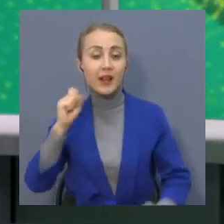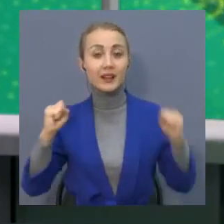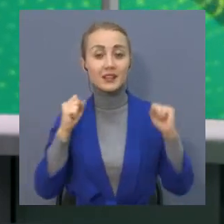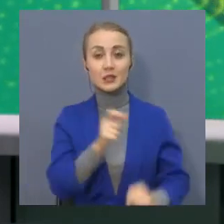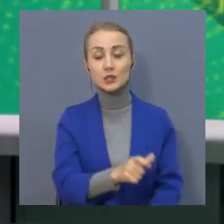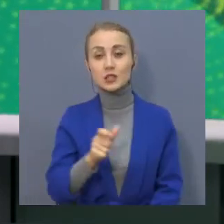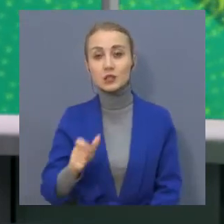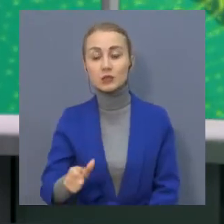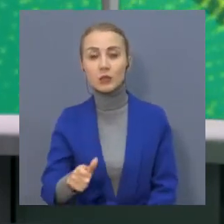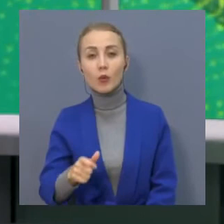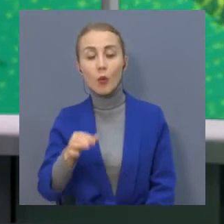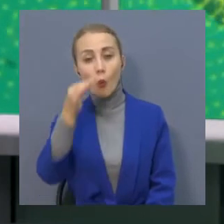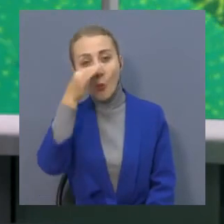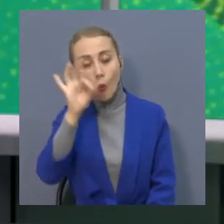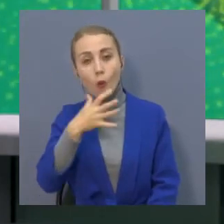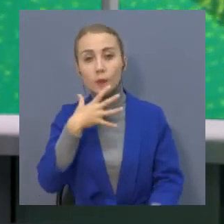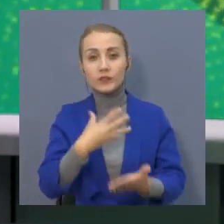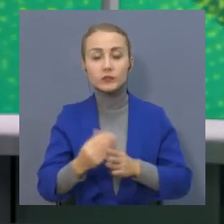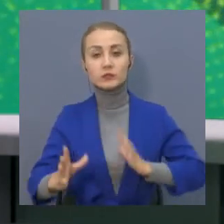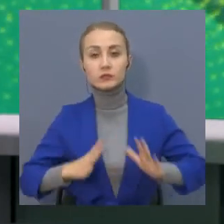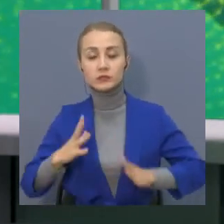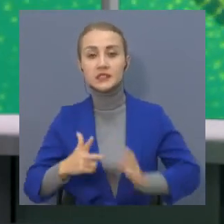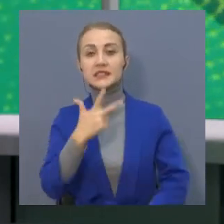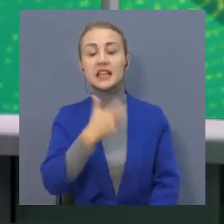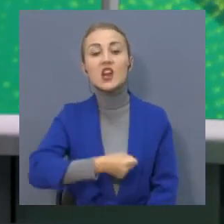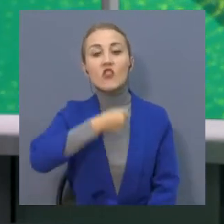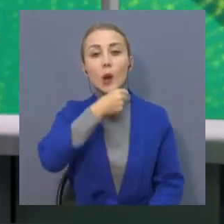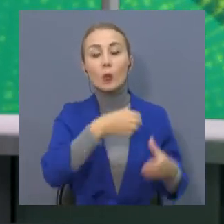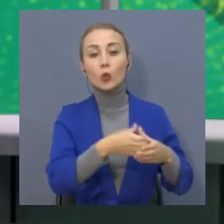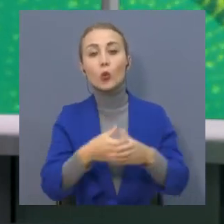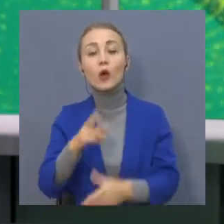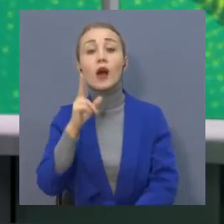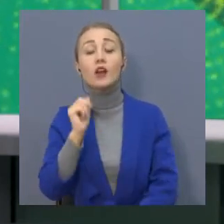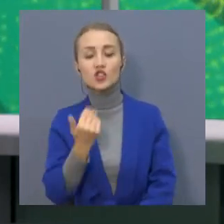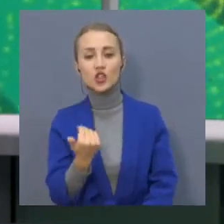Үш құраммен дайындалған жерлестеріміз физикал жағынан шыңдала түсті.